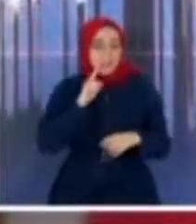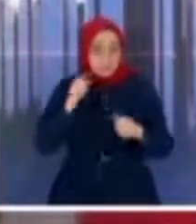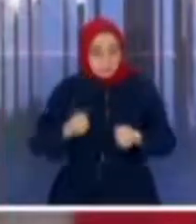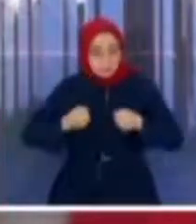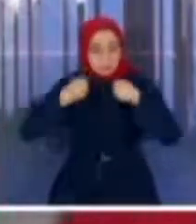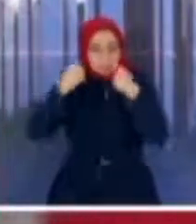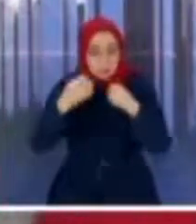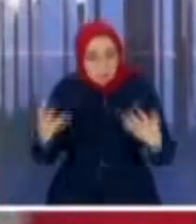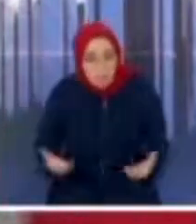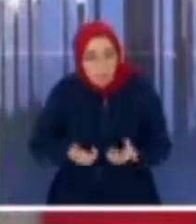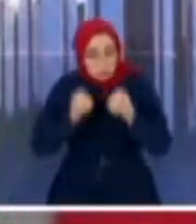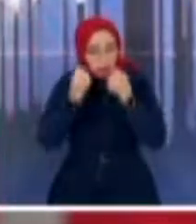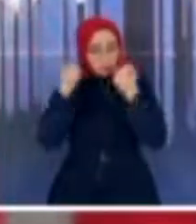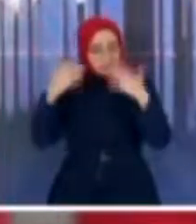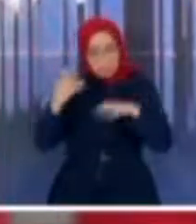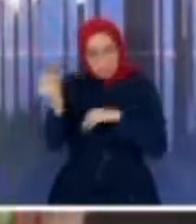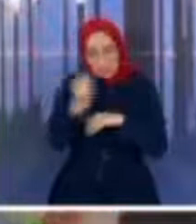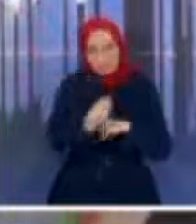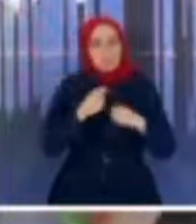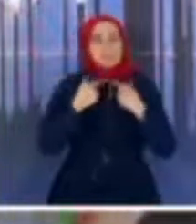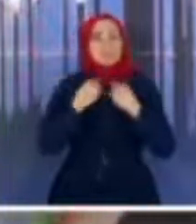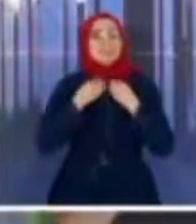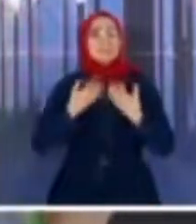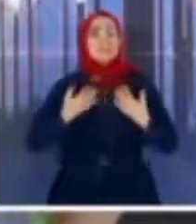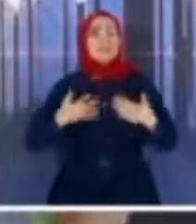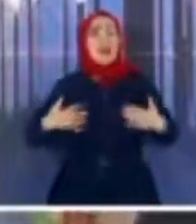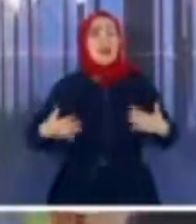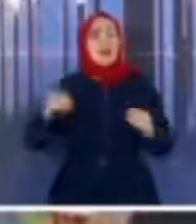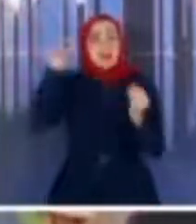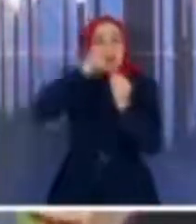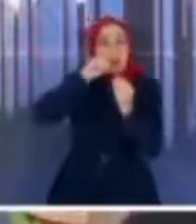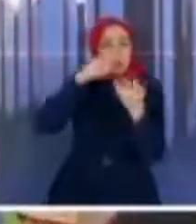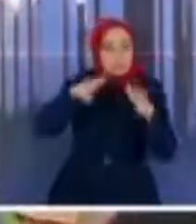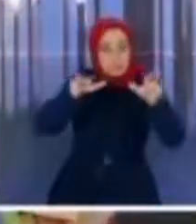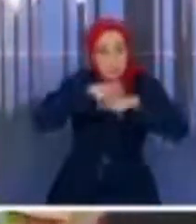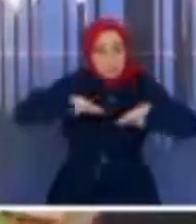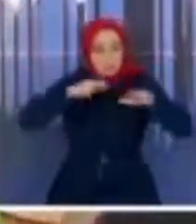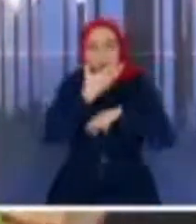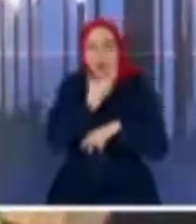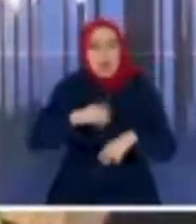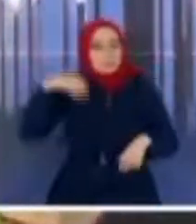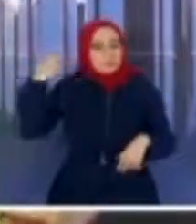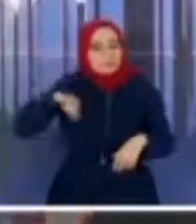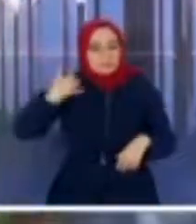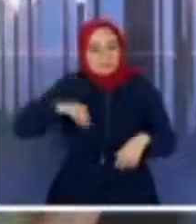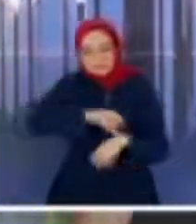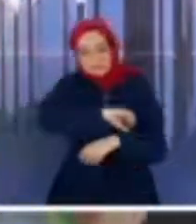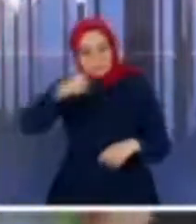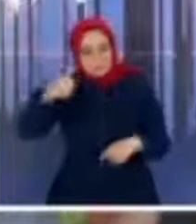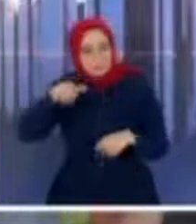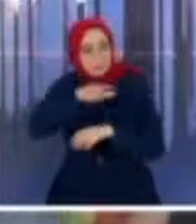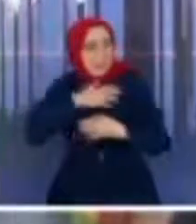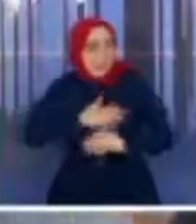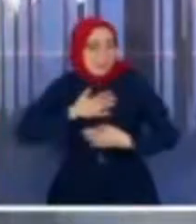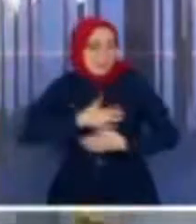تدخل باش ينقذ معناها التلميذ ذاك، وطلعوا دي فيديو بالحق رائعين برشا، فرحنا